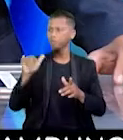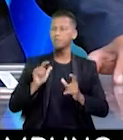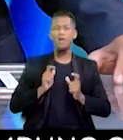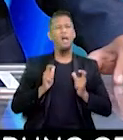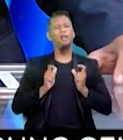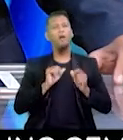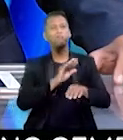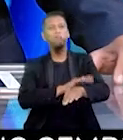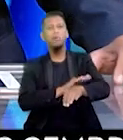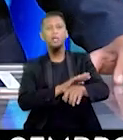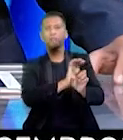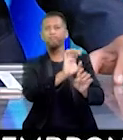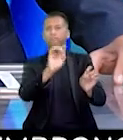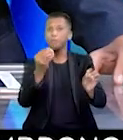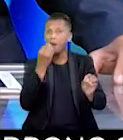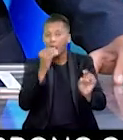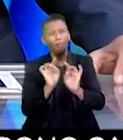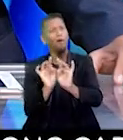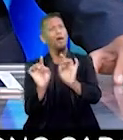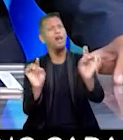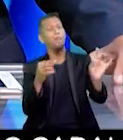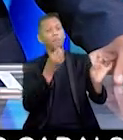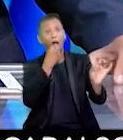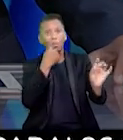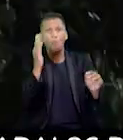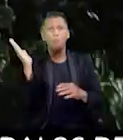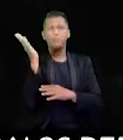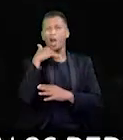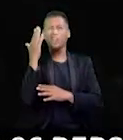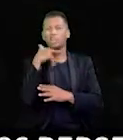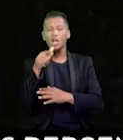pedas sebagai lumbung cabai Indonesia.